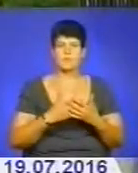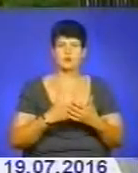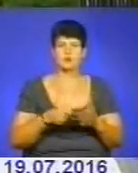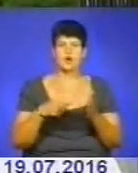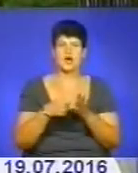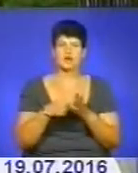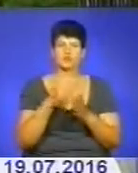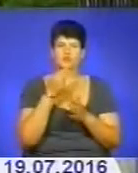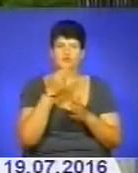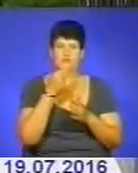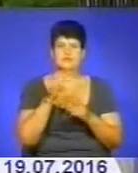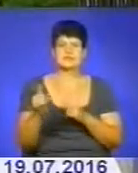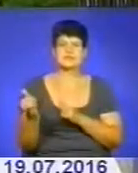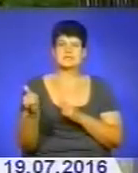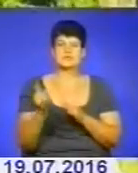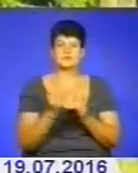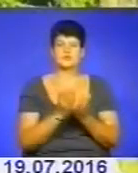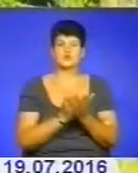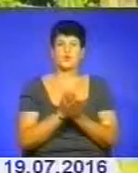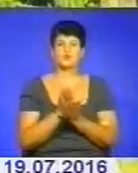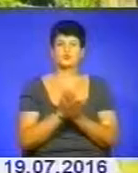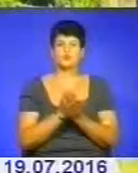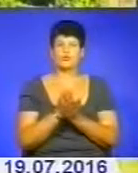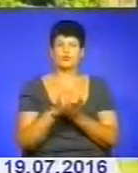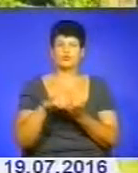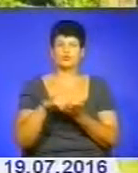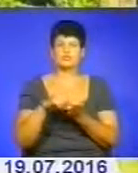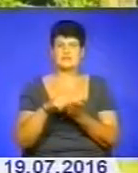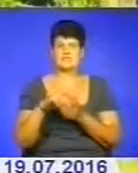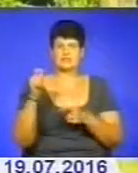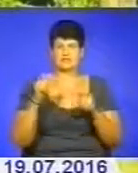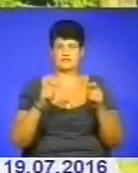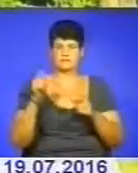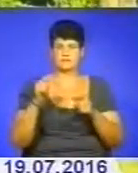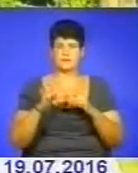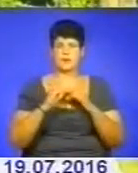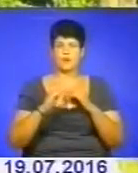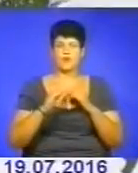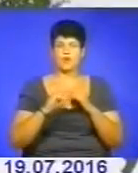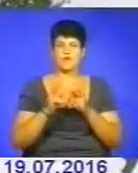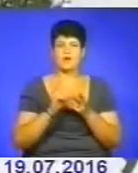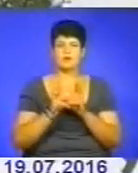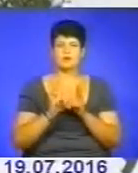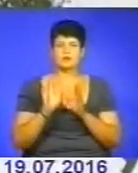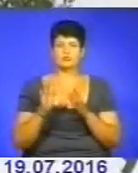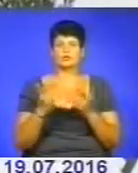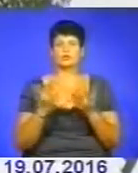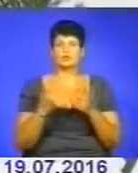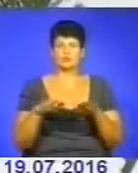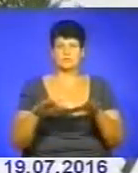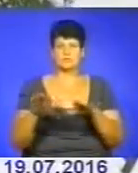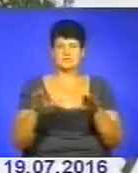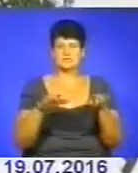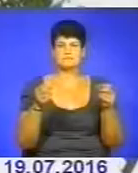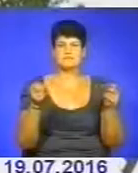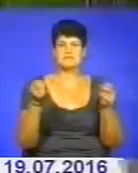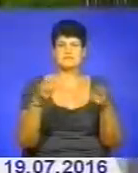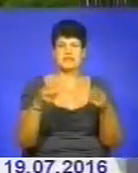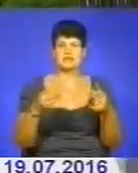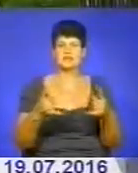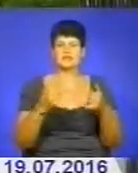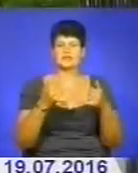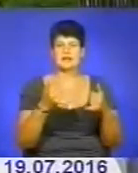Буде, значить, в музейних приміщеннях показано різні експозиції музейні. В нас буде понад 20